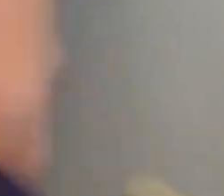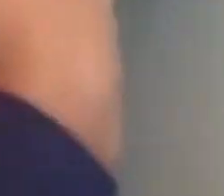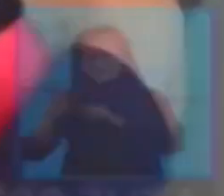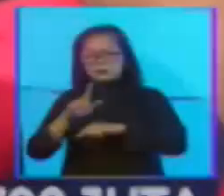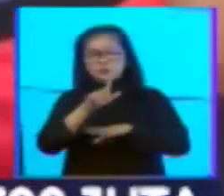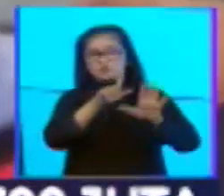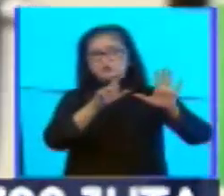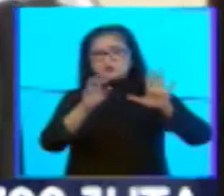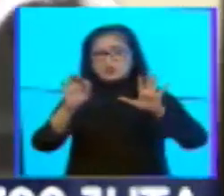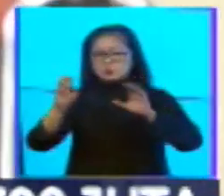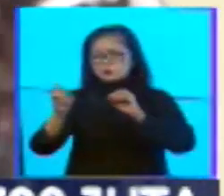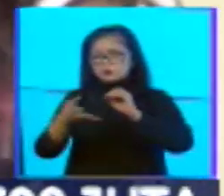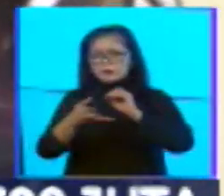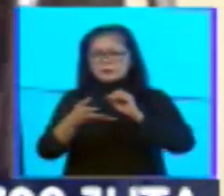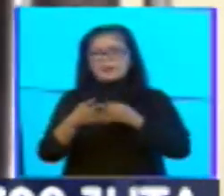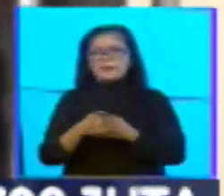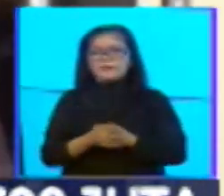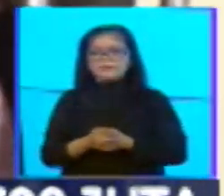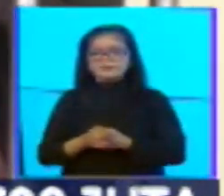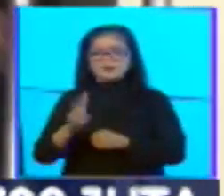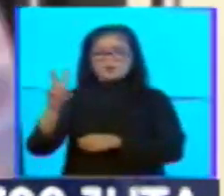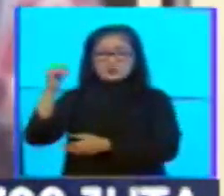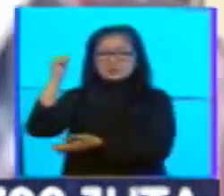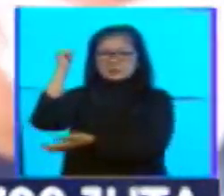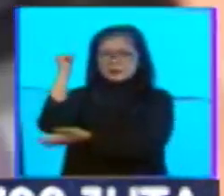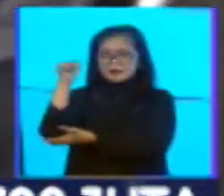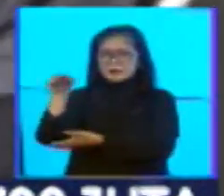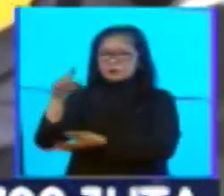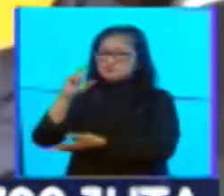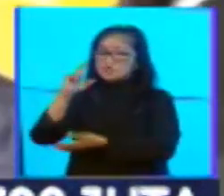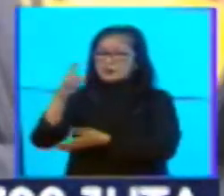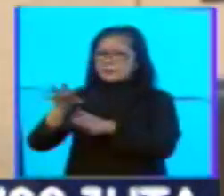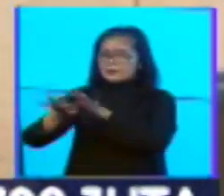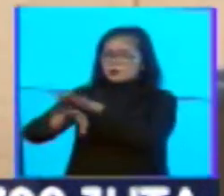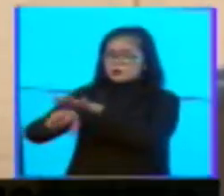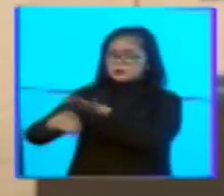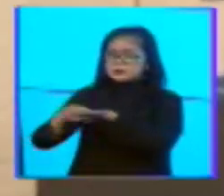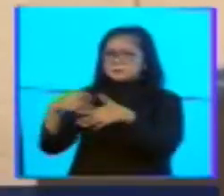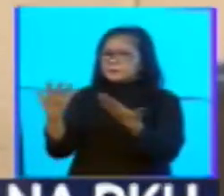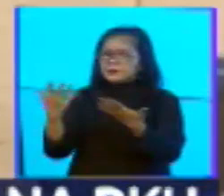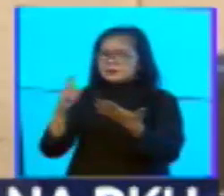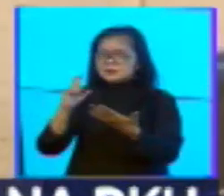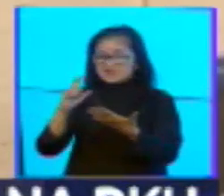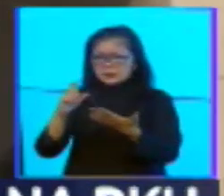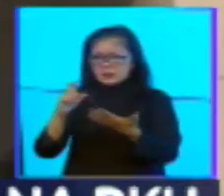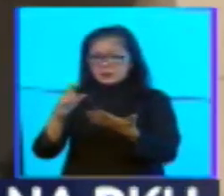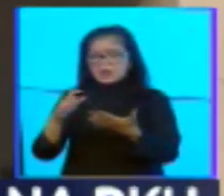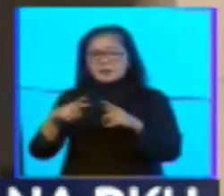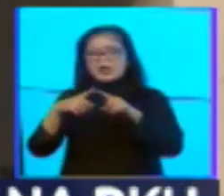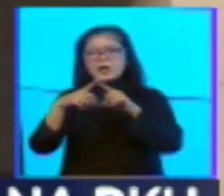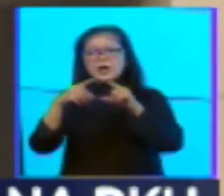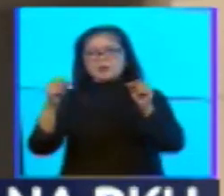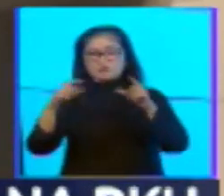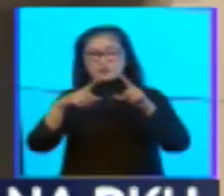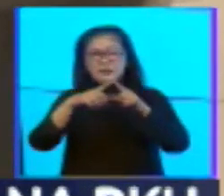rupiah. Modus kedua tersangka agar bisa melakukan korupsi uang PKH ini dengan cara mengumpulkan kartu ATM milik warga penerima